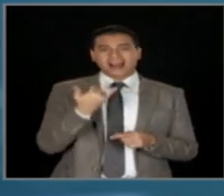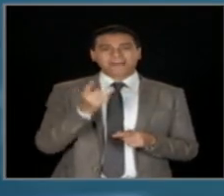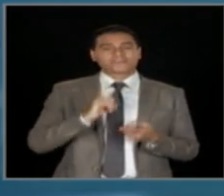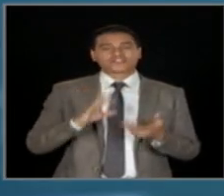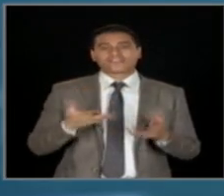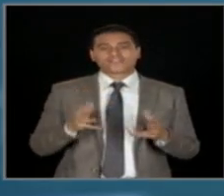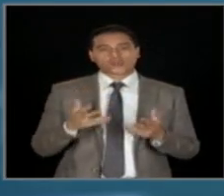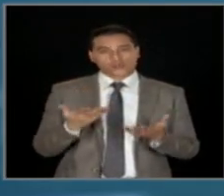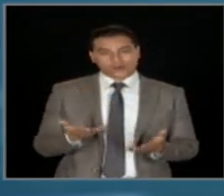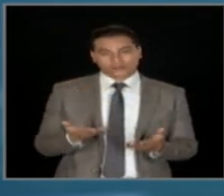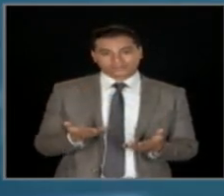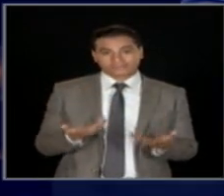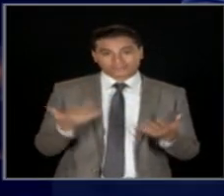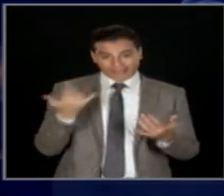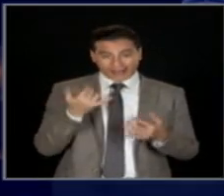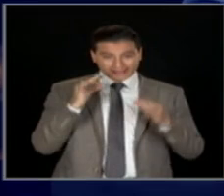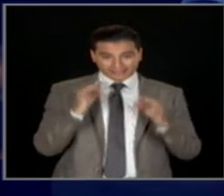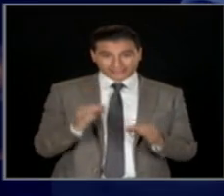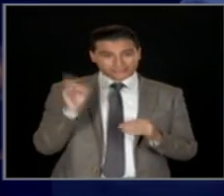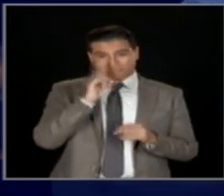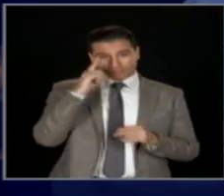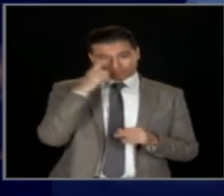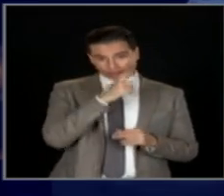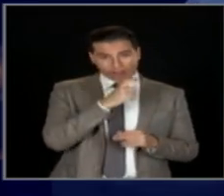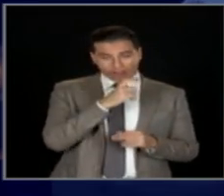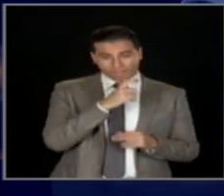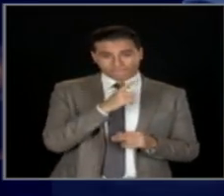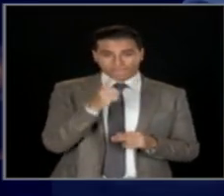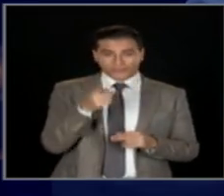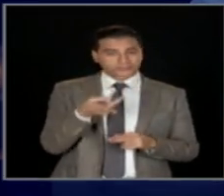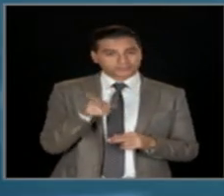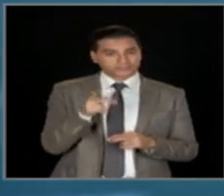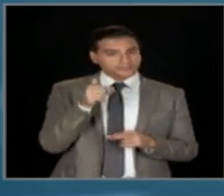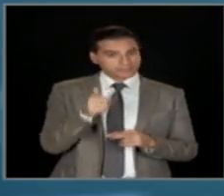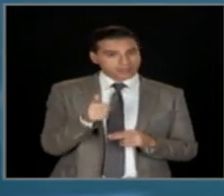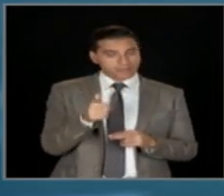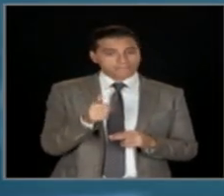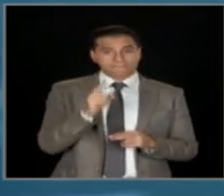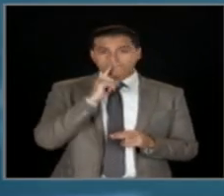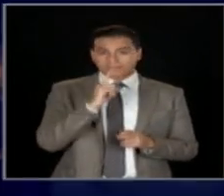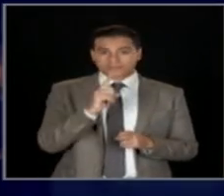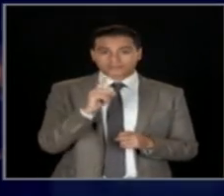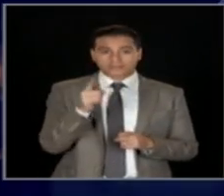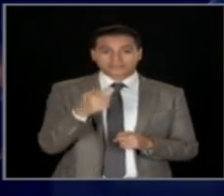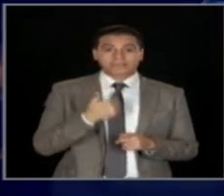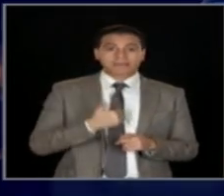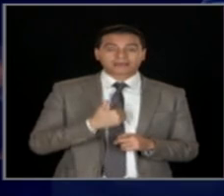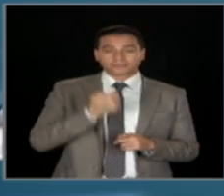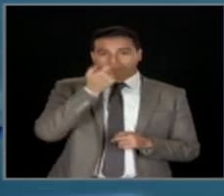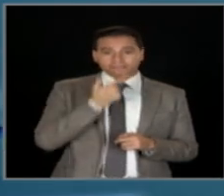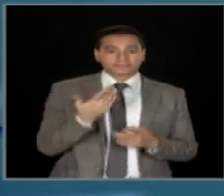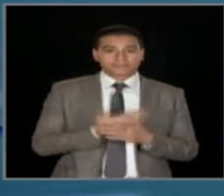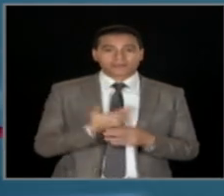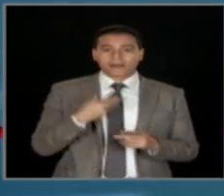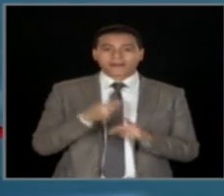الكوره. الحمد لله. والسؤال سهل مش صعب. يا رب. على حظك. الحمد لله. انت ليه محسس انك هتعيط؟